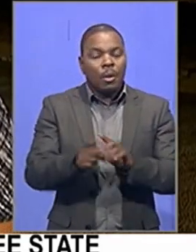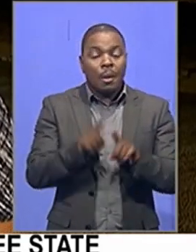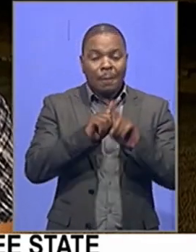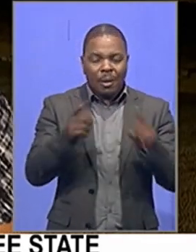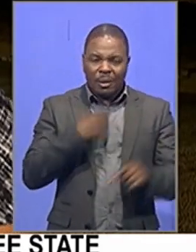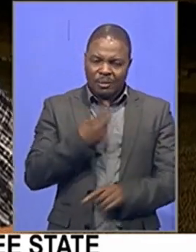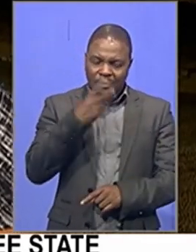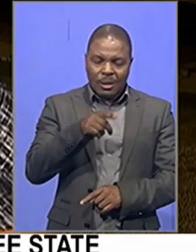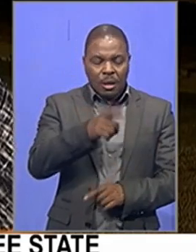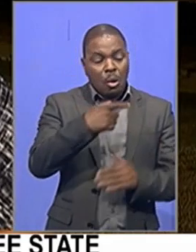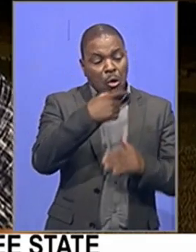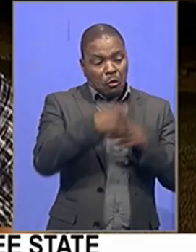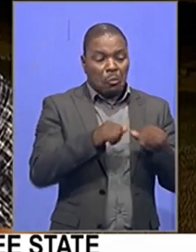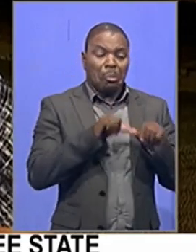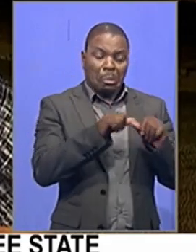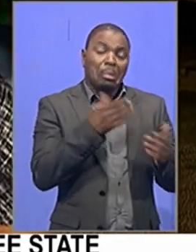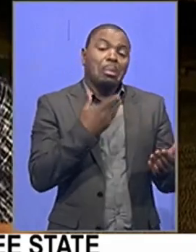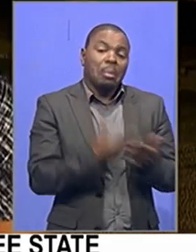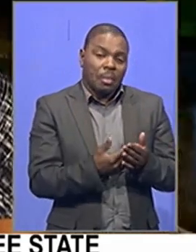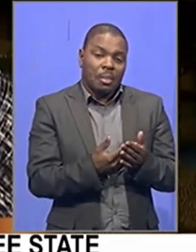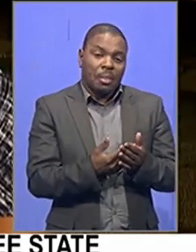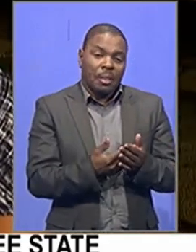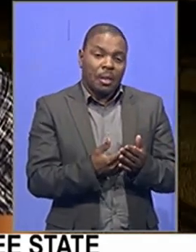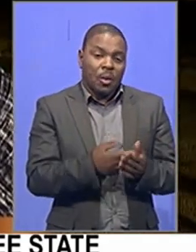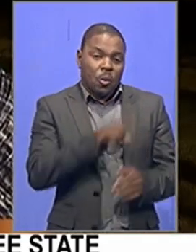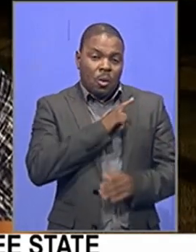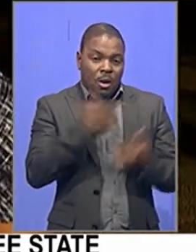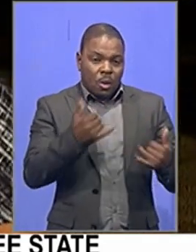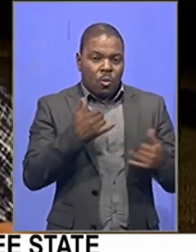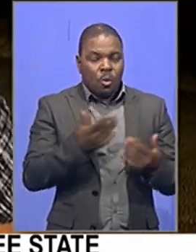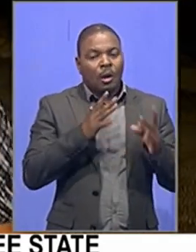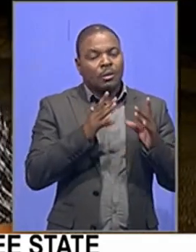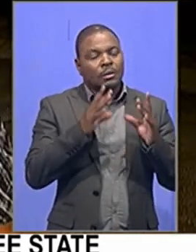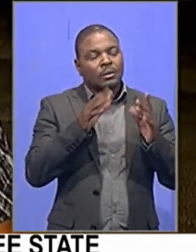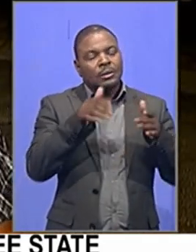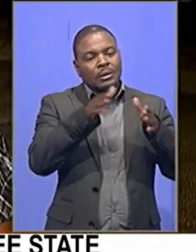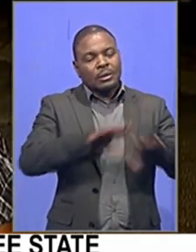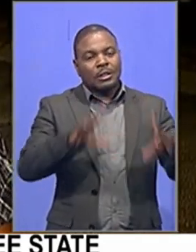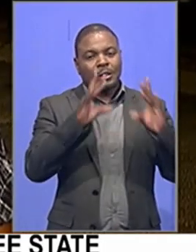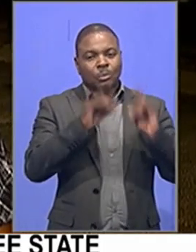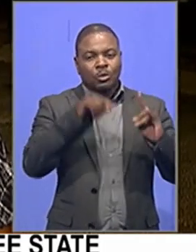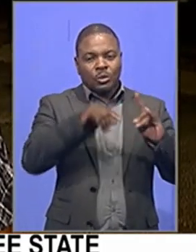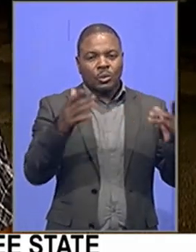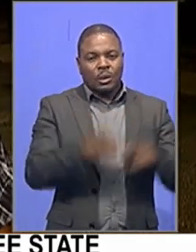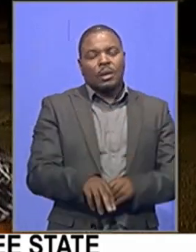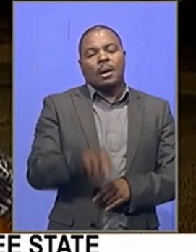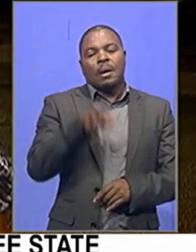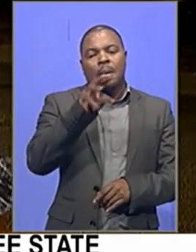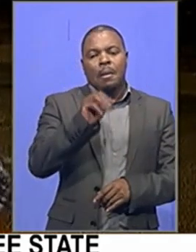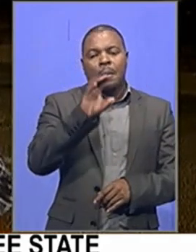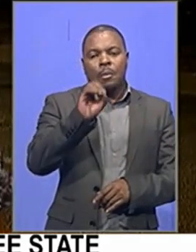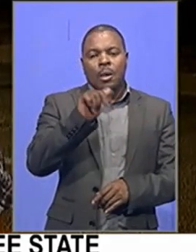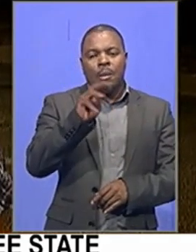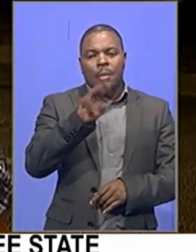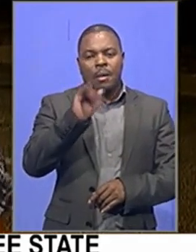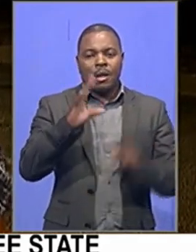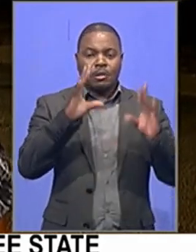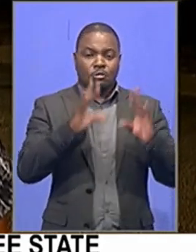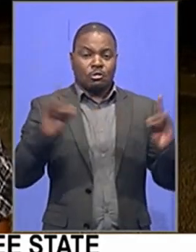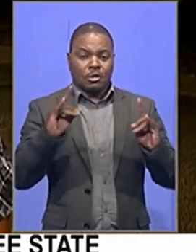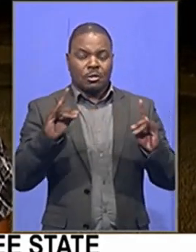bonahala eka Seboka se tla tswela pele ka ha ke hlalositse hore re mona le balella dipapadi Dr. Petrus Rantla Imolomela mona